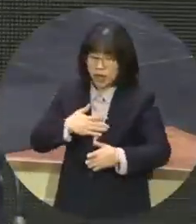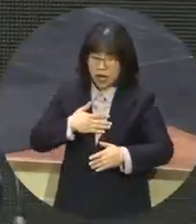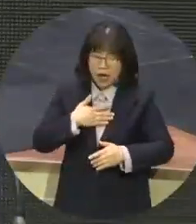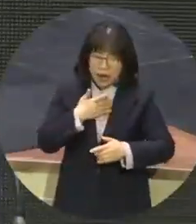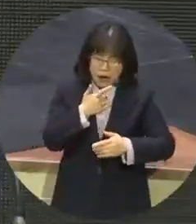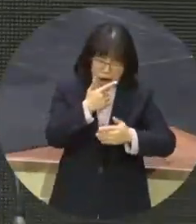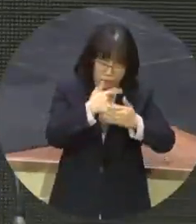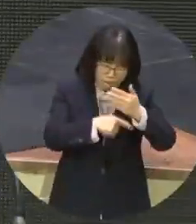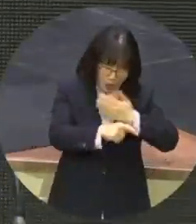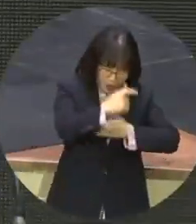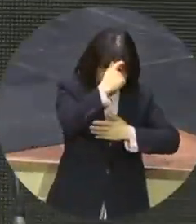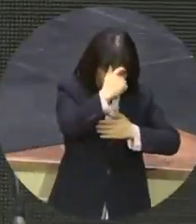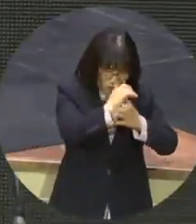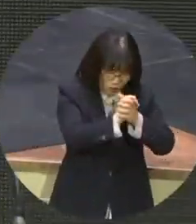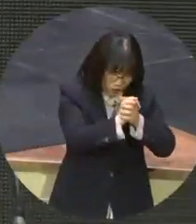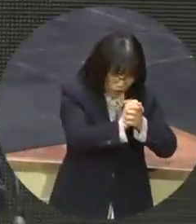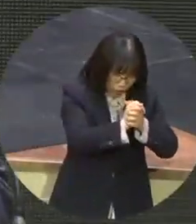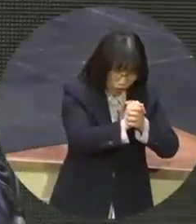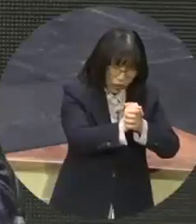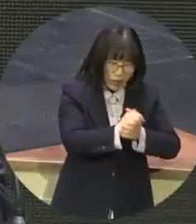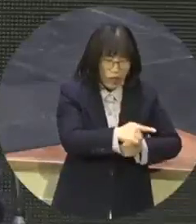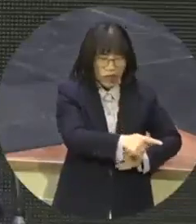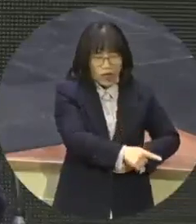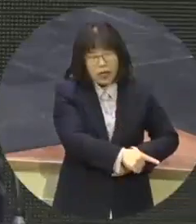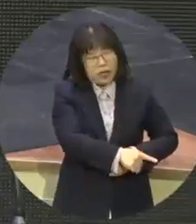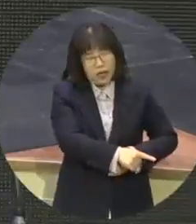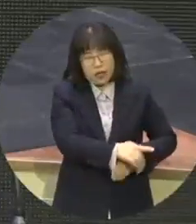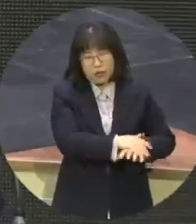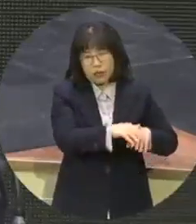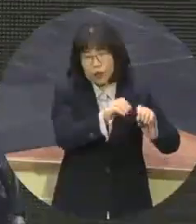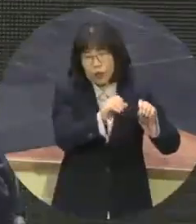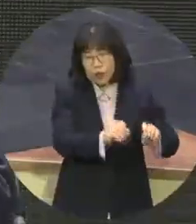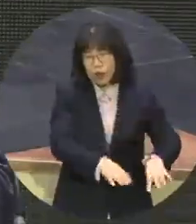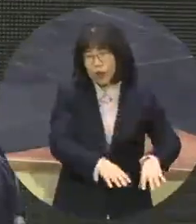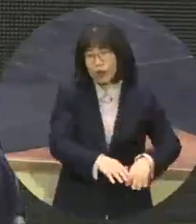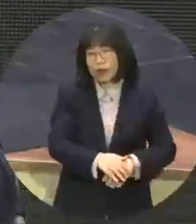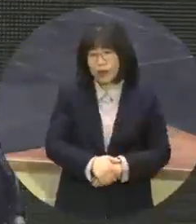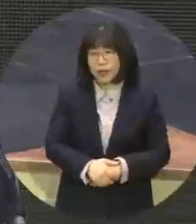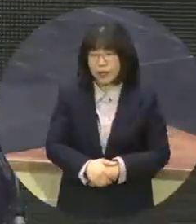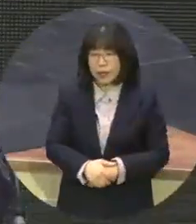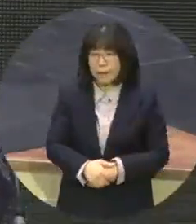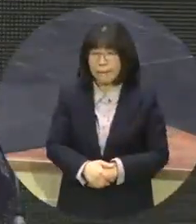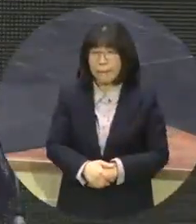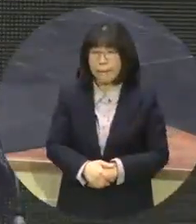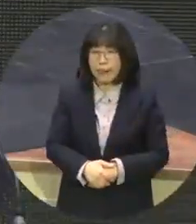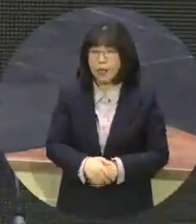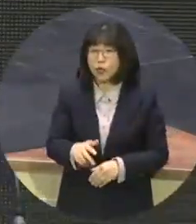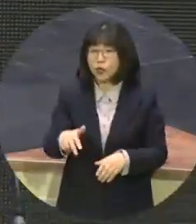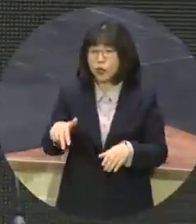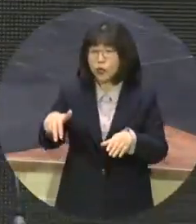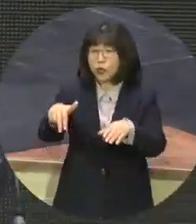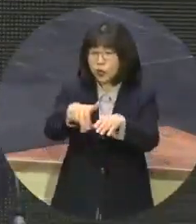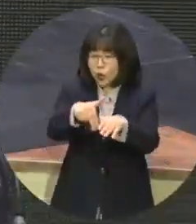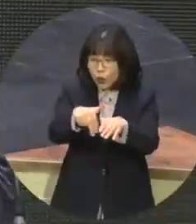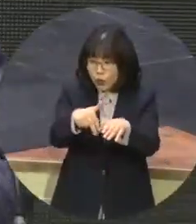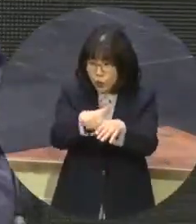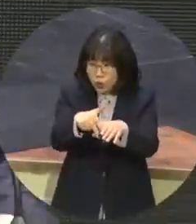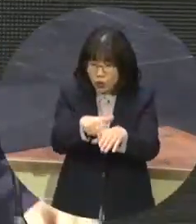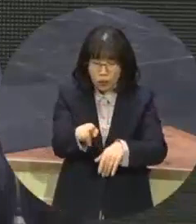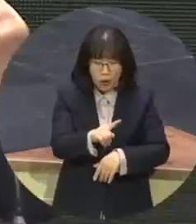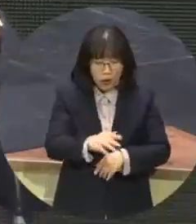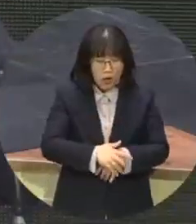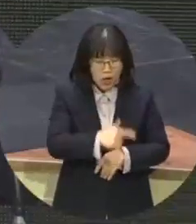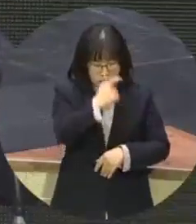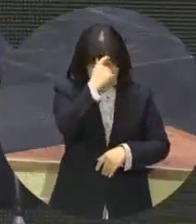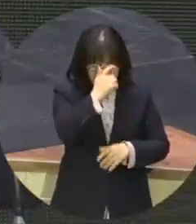밤철하기도 아무 소용없어요. 무식한 겁니다, 그거. 그러니까 기도 밤새도 응답 못 받는 거예요. 다른 종교는 뭐 기도 없다. 다른